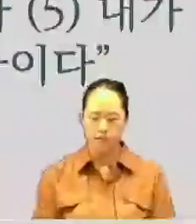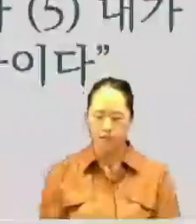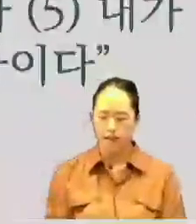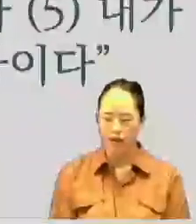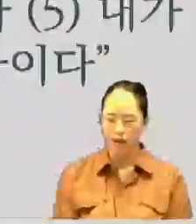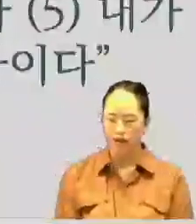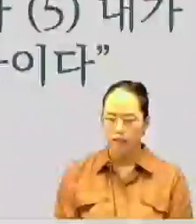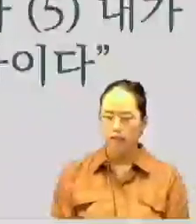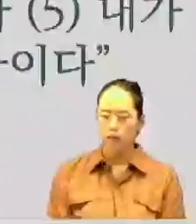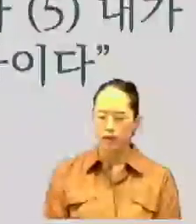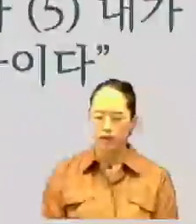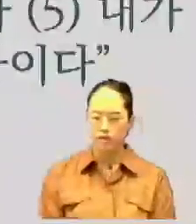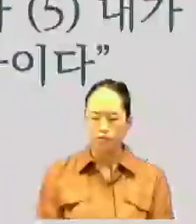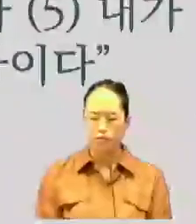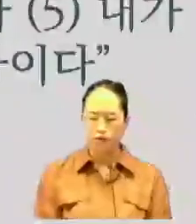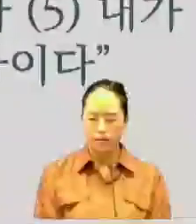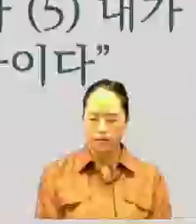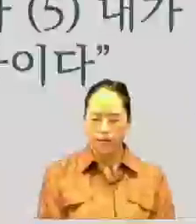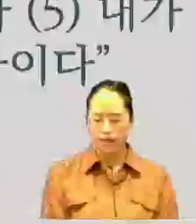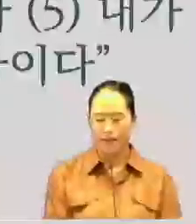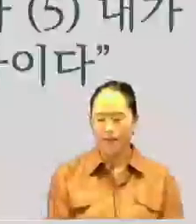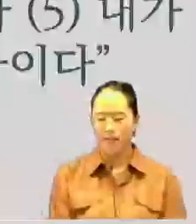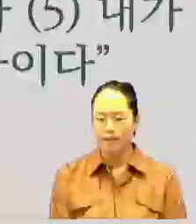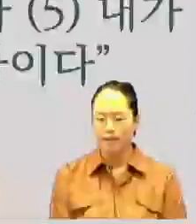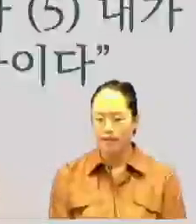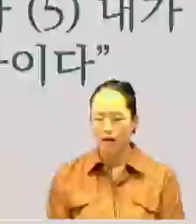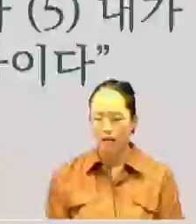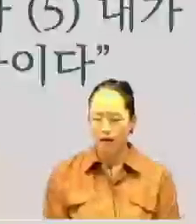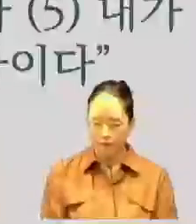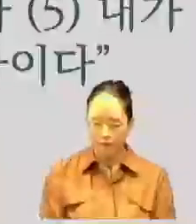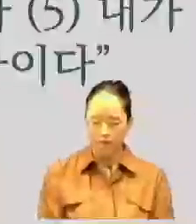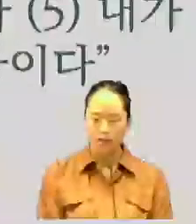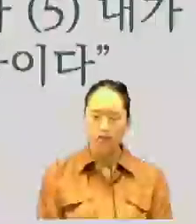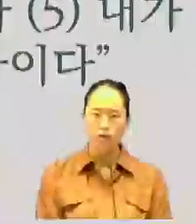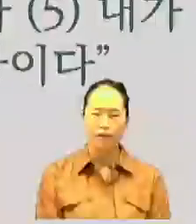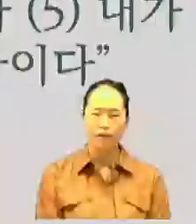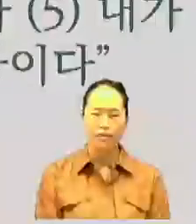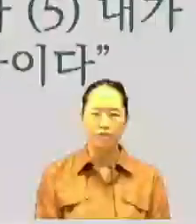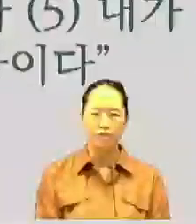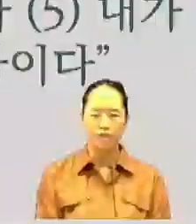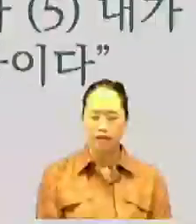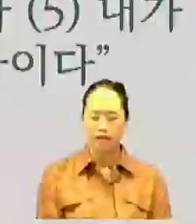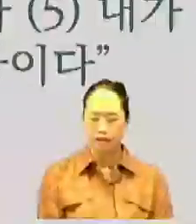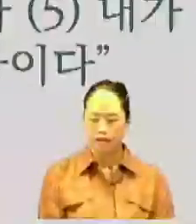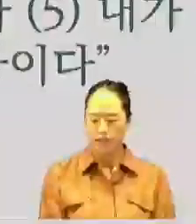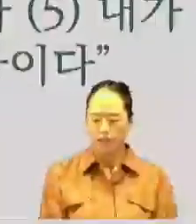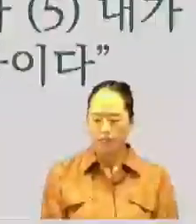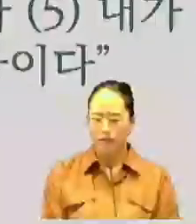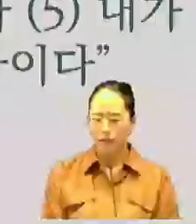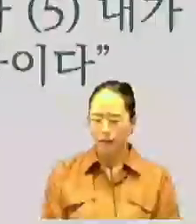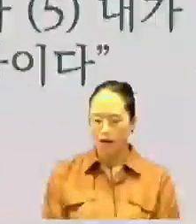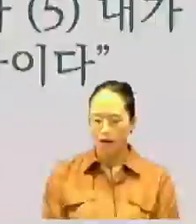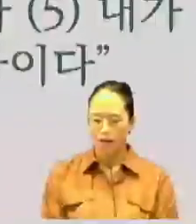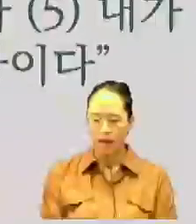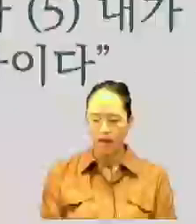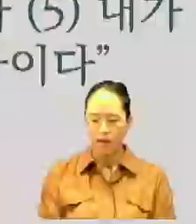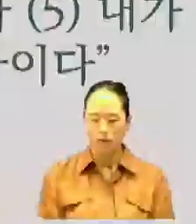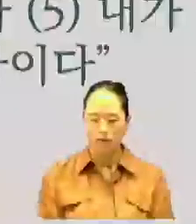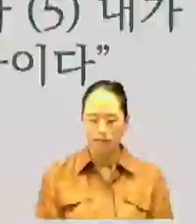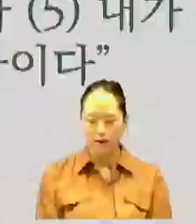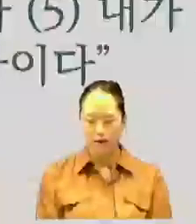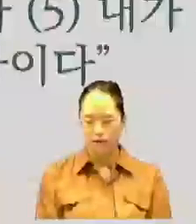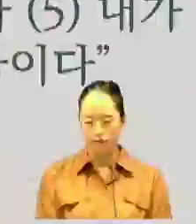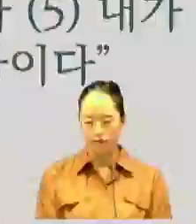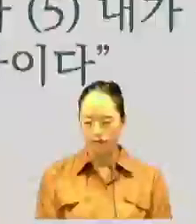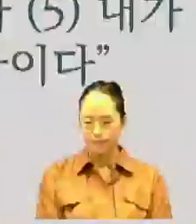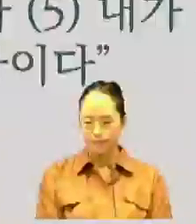约伯在这里说呢？他想要控告神，但是听完了神的所有的回答之后呢，他现